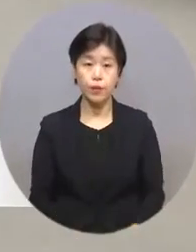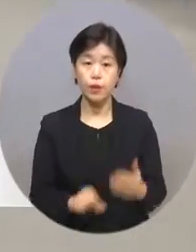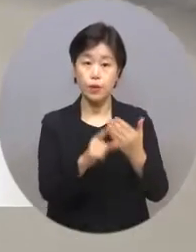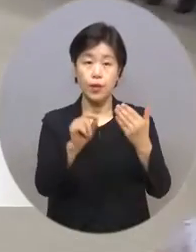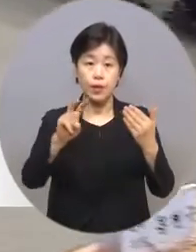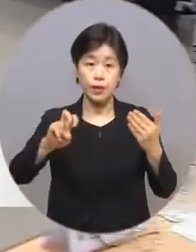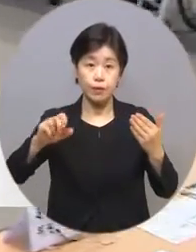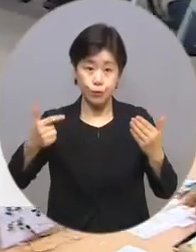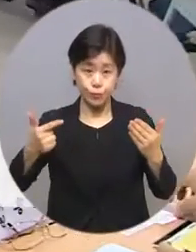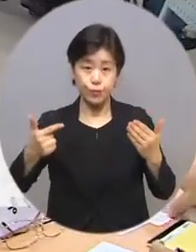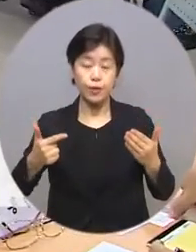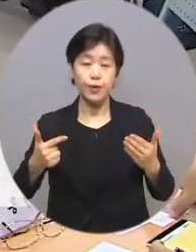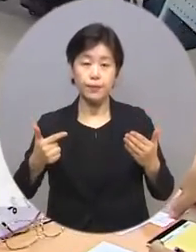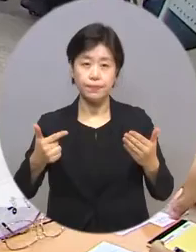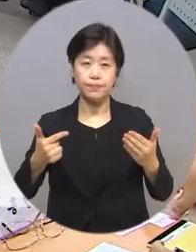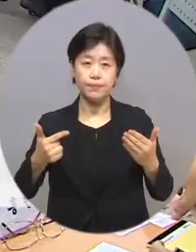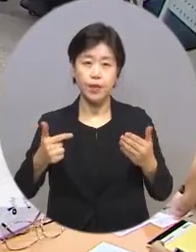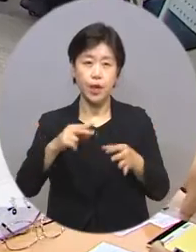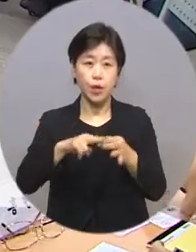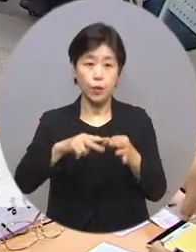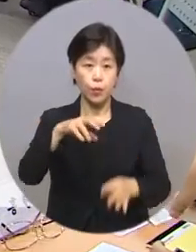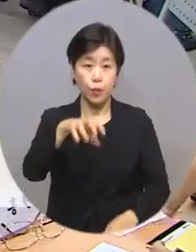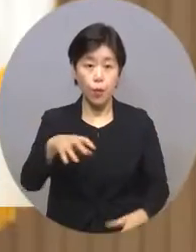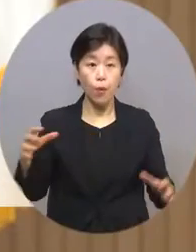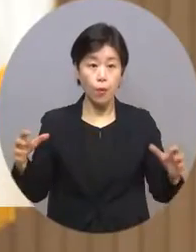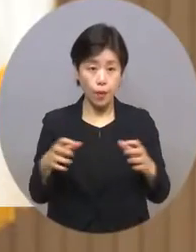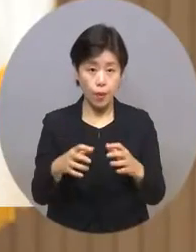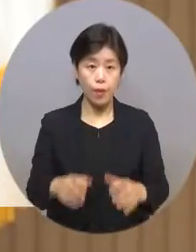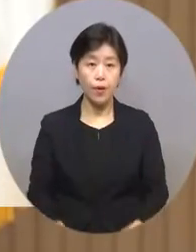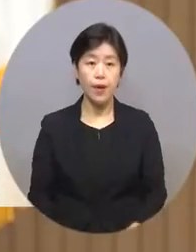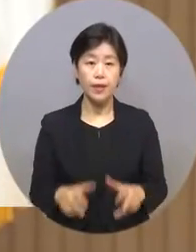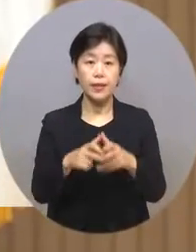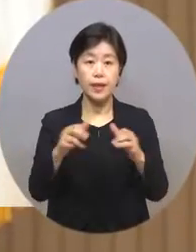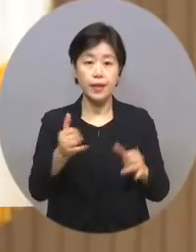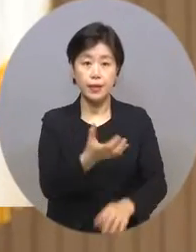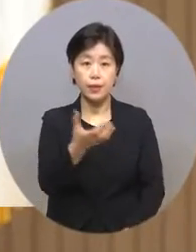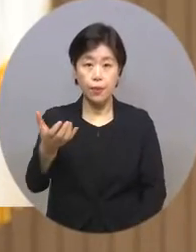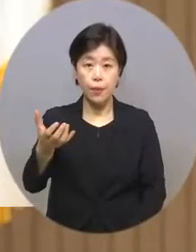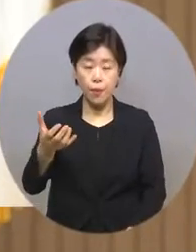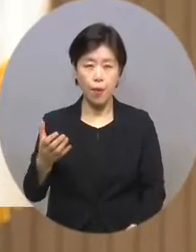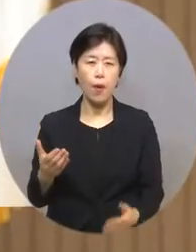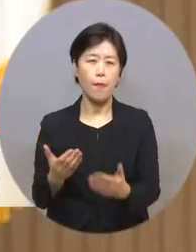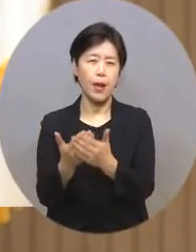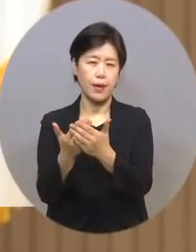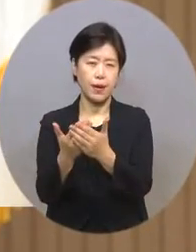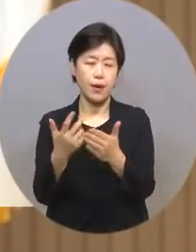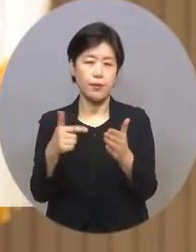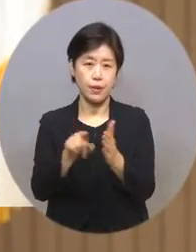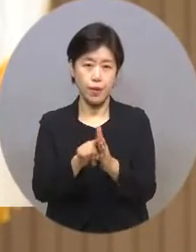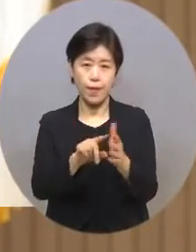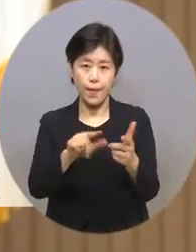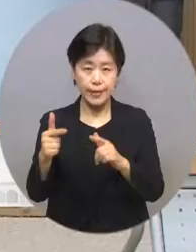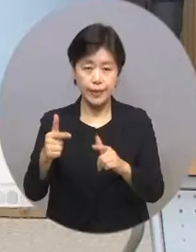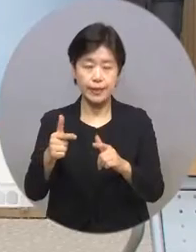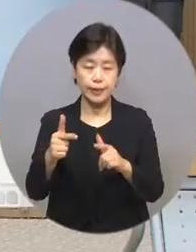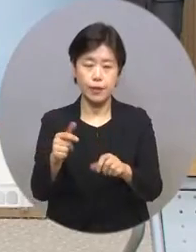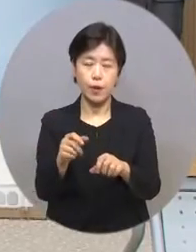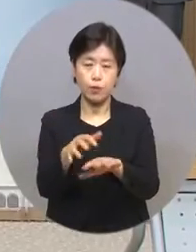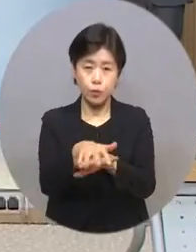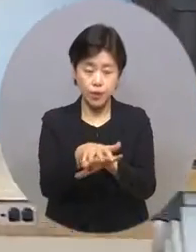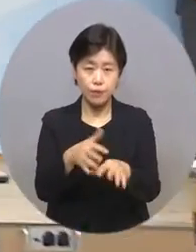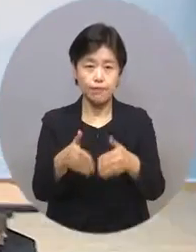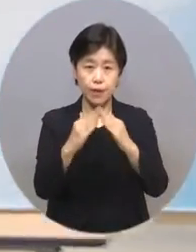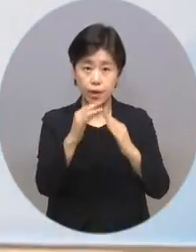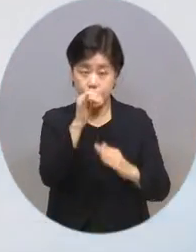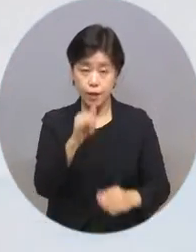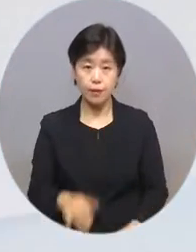직속 국민통합위원회는 여의도 이름센터 놀이홀에서 장애인 이동편의 증진 특별위원회 출범식을 열었습니다. 현